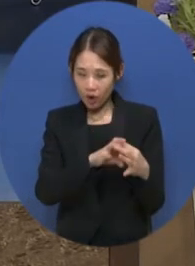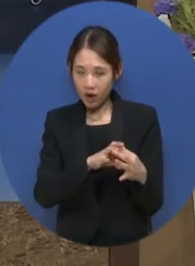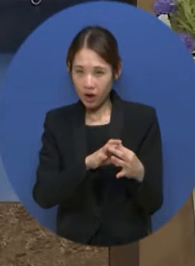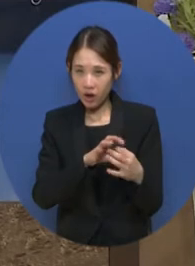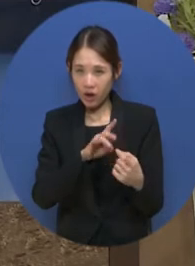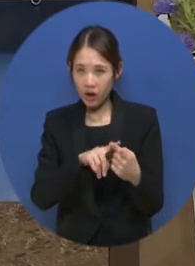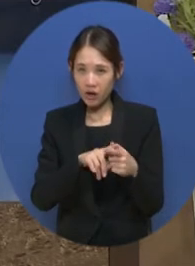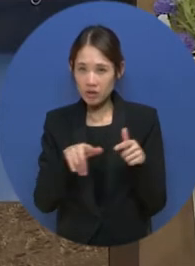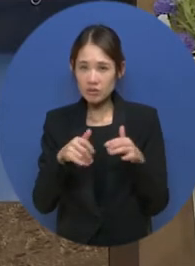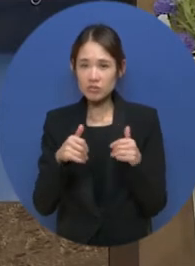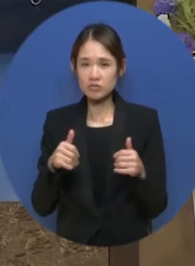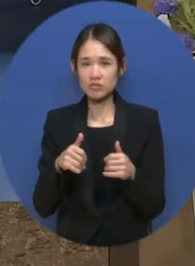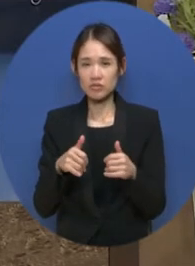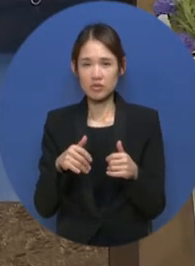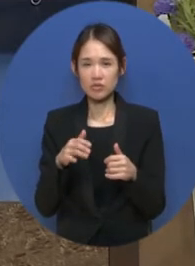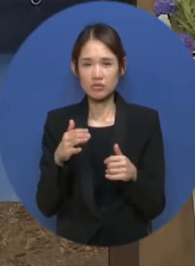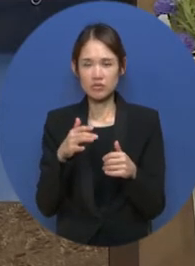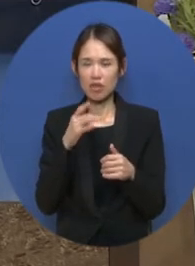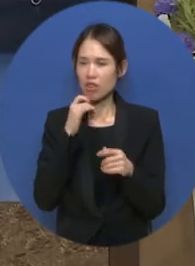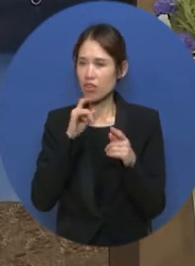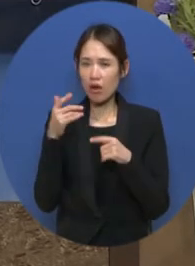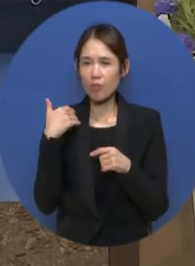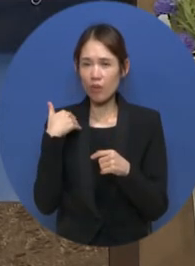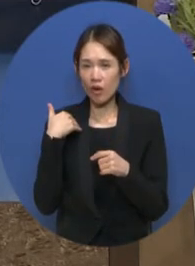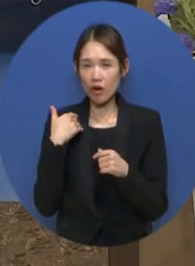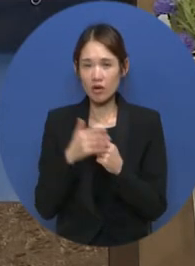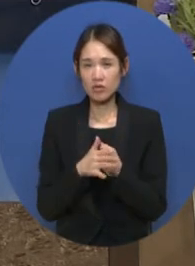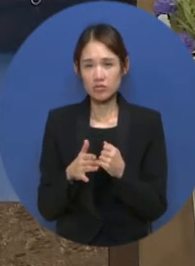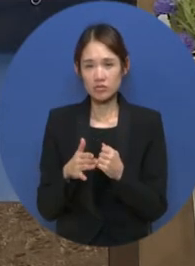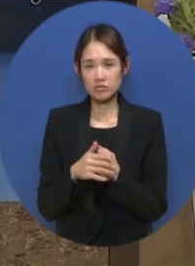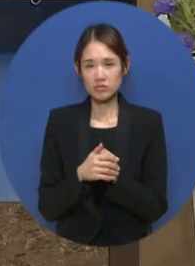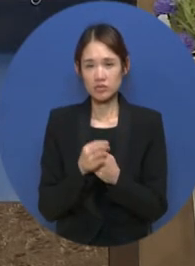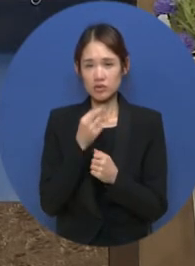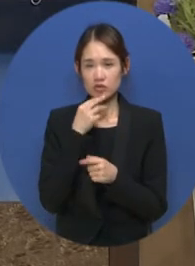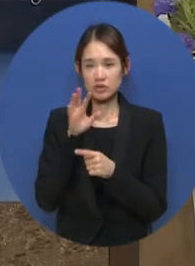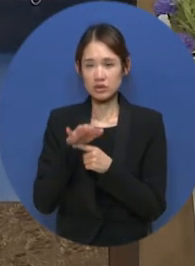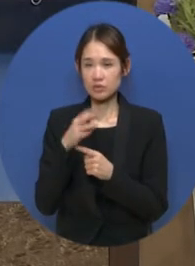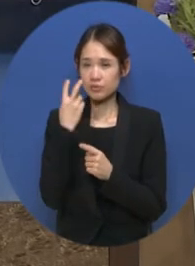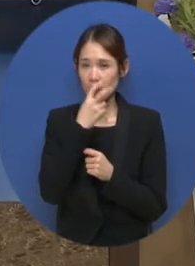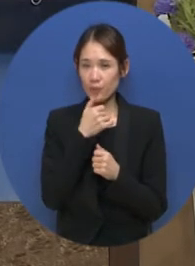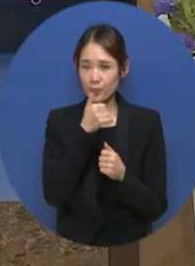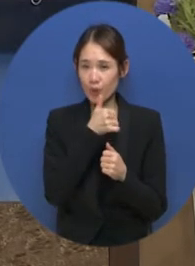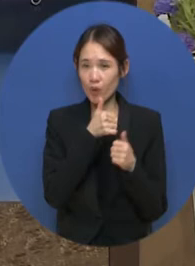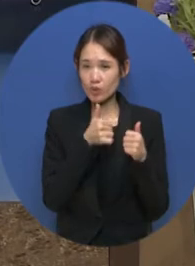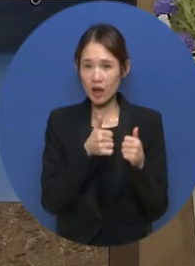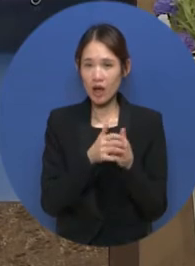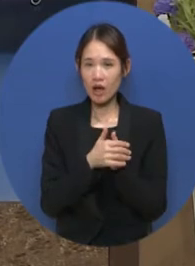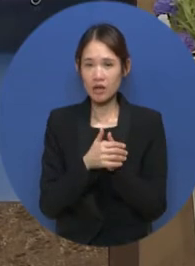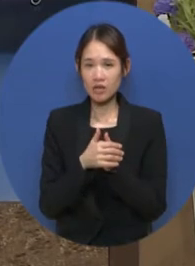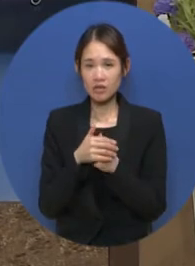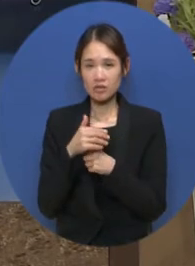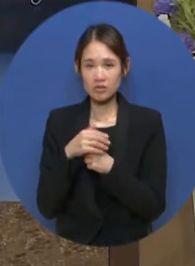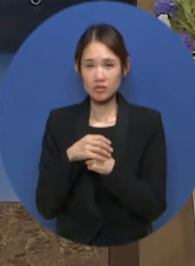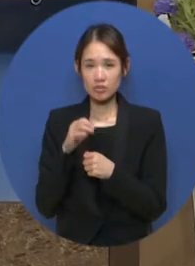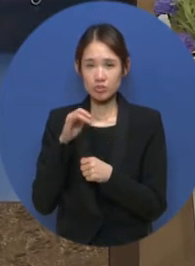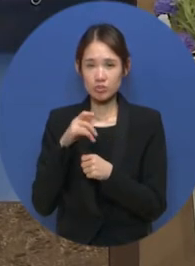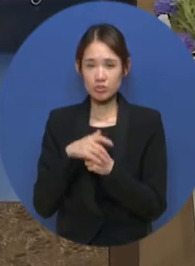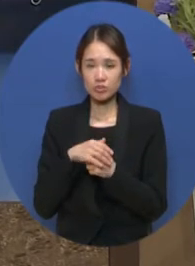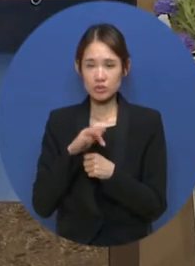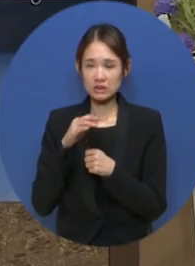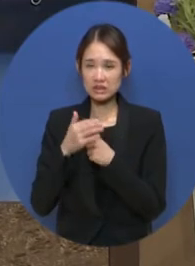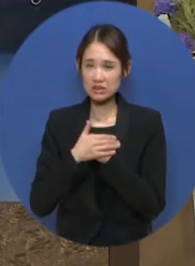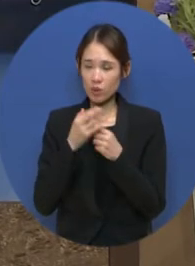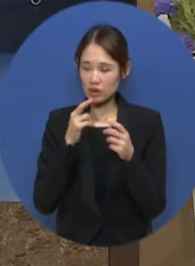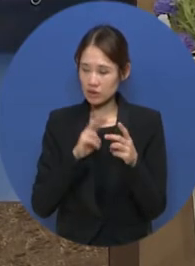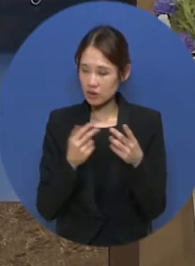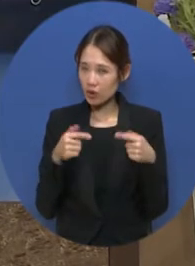일반인들은 잘 모르잖아요 4 그러다 보니까 어이 서울지방변호사회 에서 그리고 또 프로브 도 지원